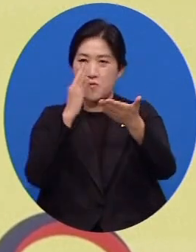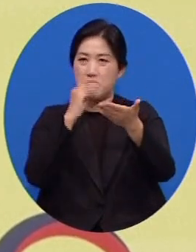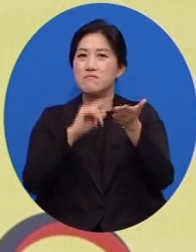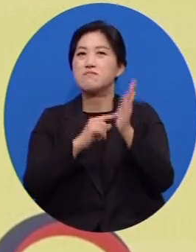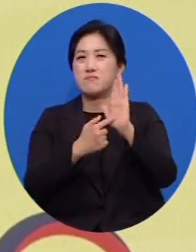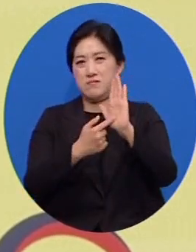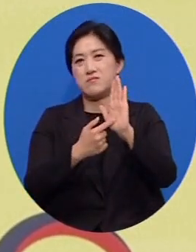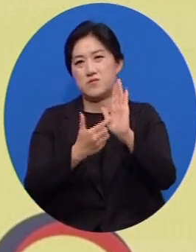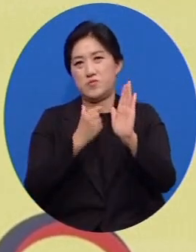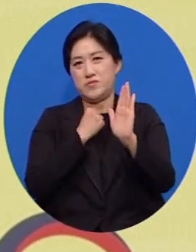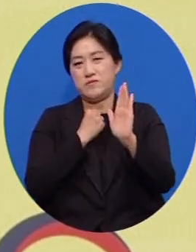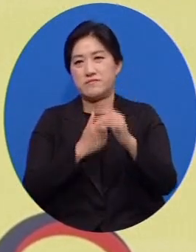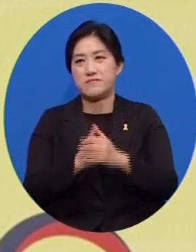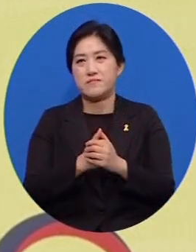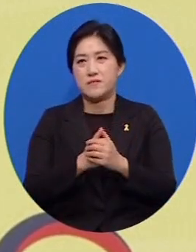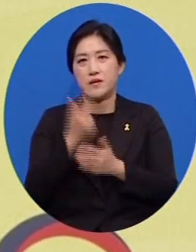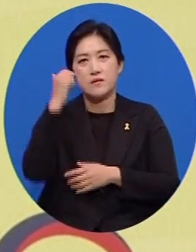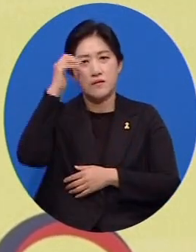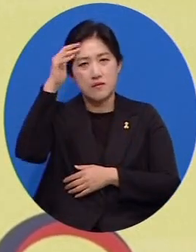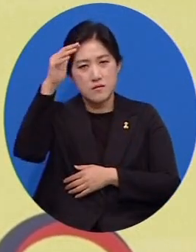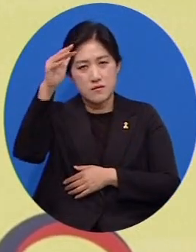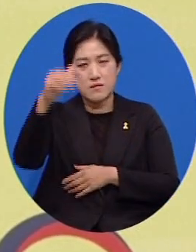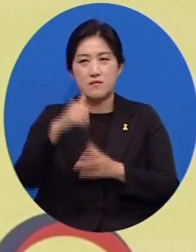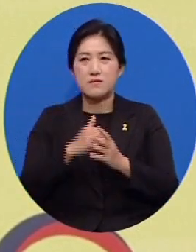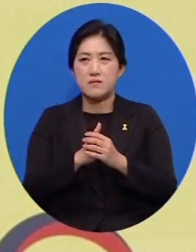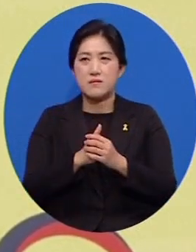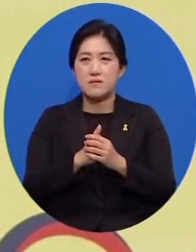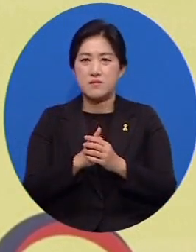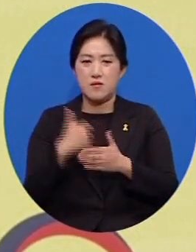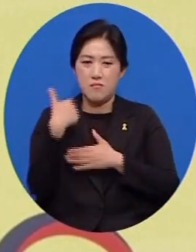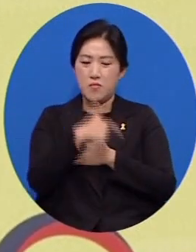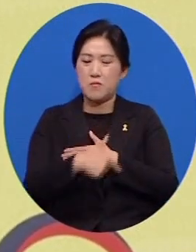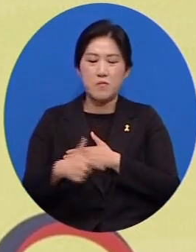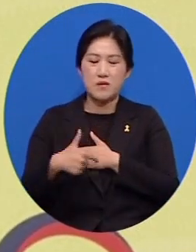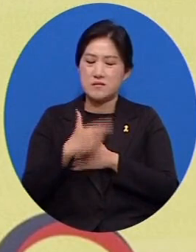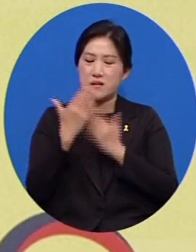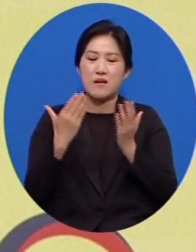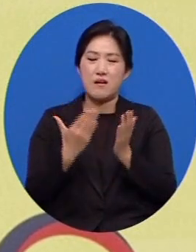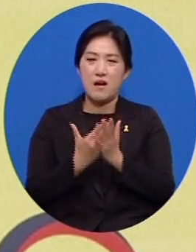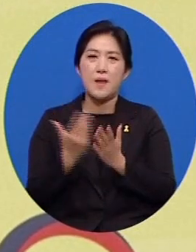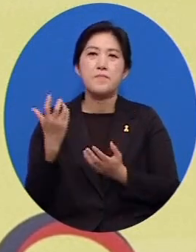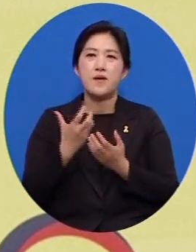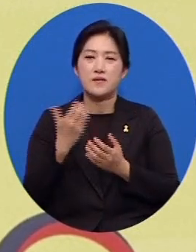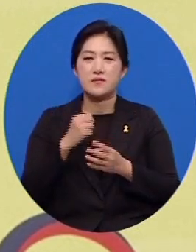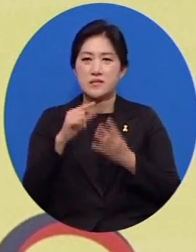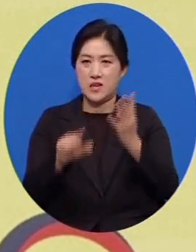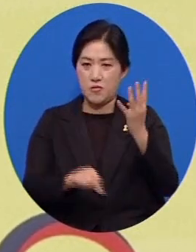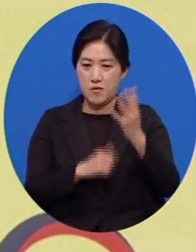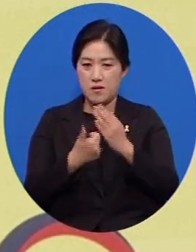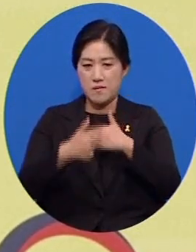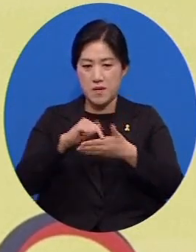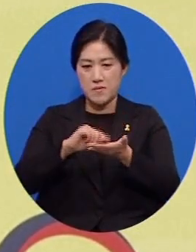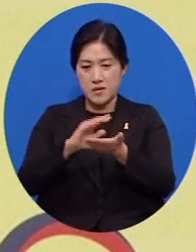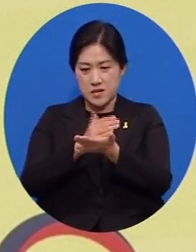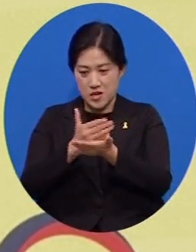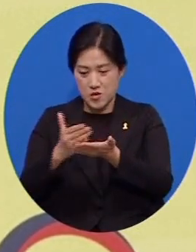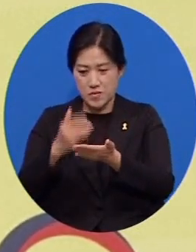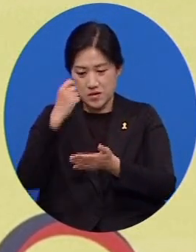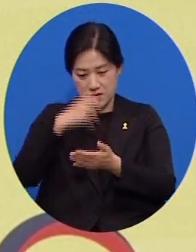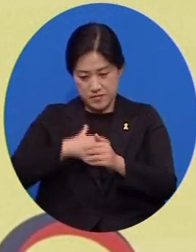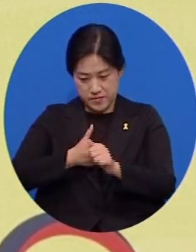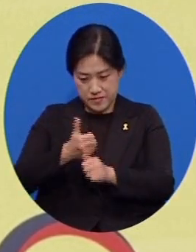마무리하겠습니다. 그리움으로 몸마저 아픈 4월입니다. 마음을 나누면 슬픔을 이길 수